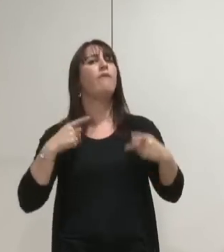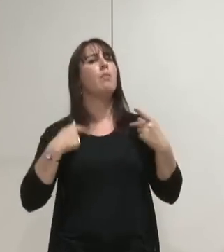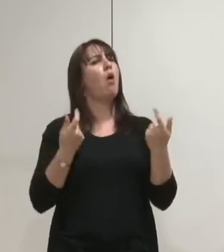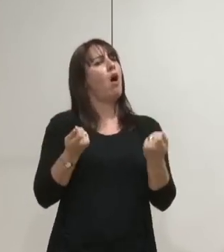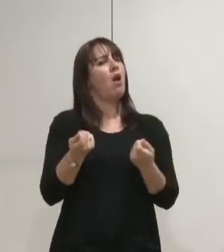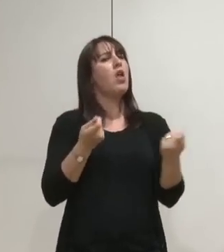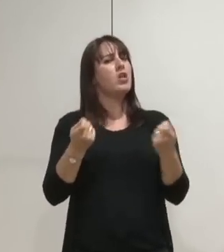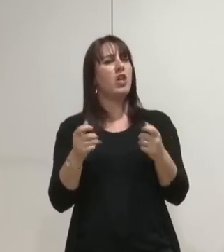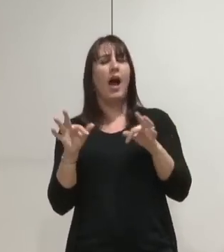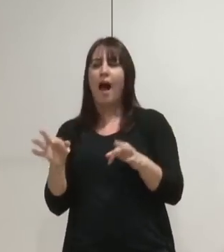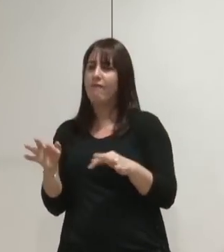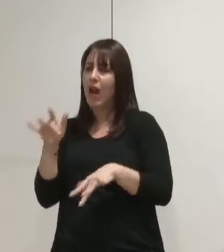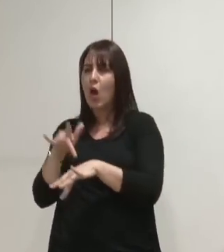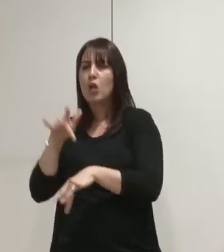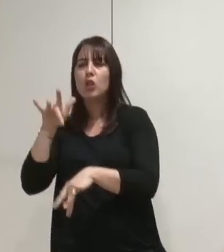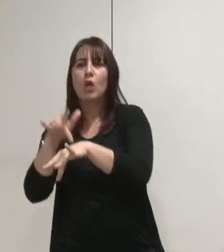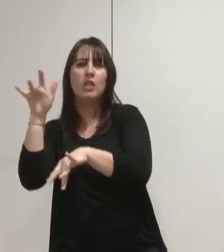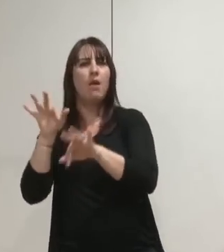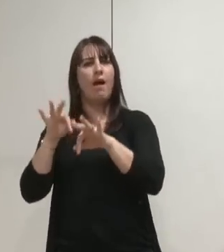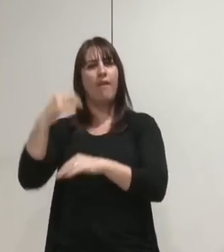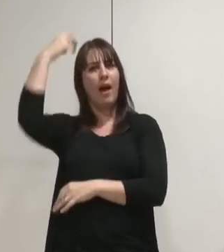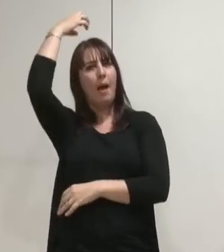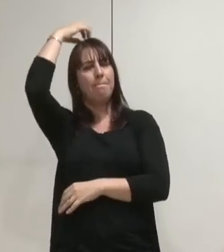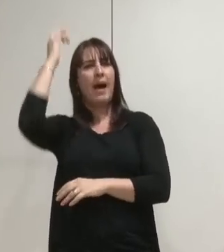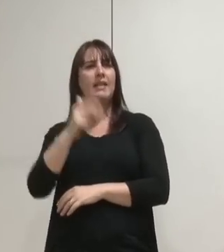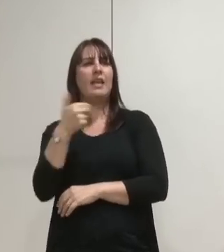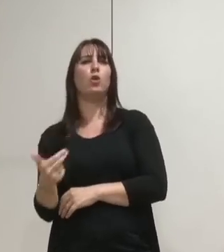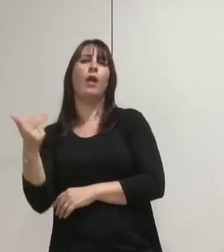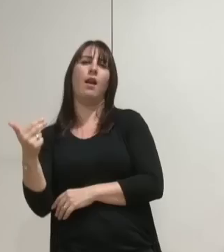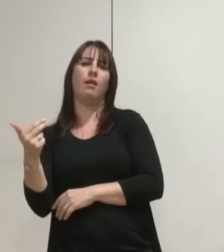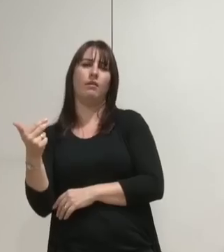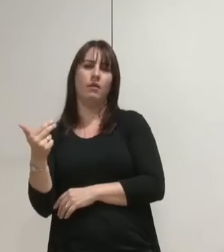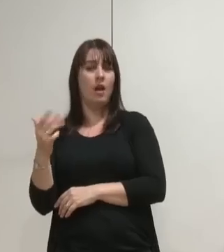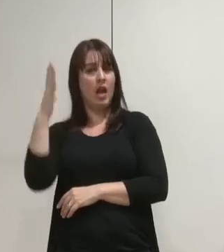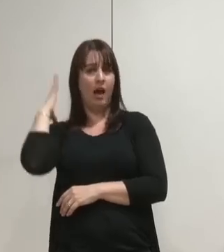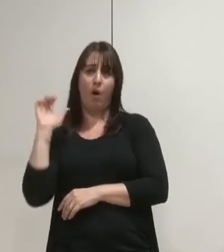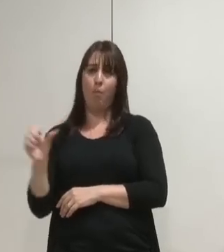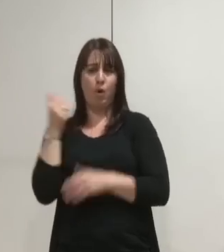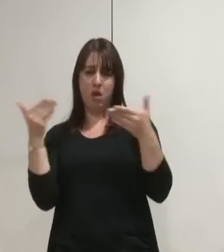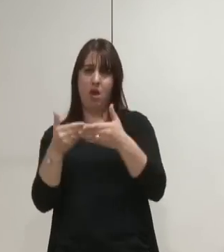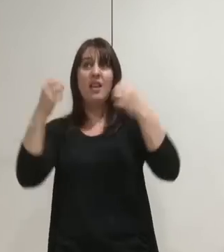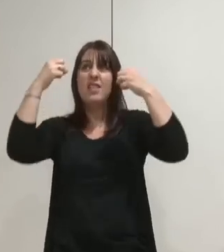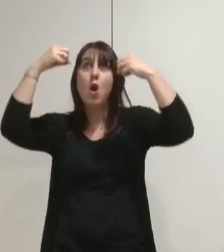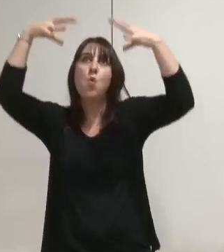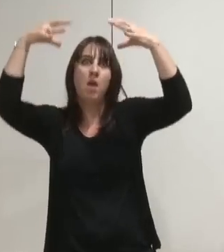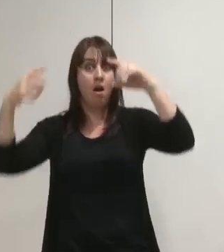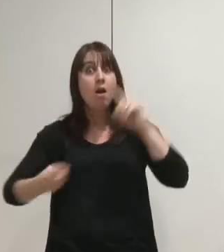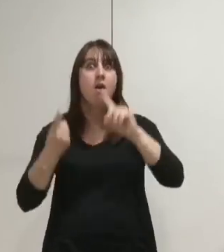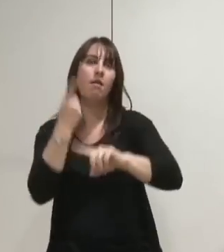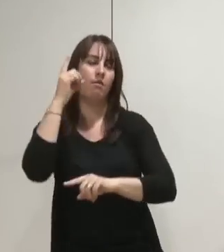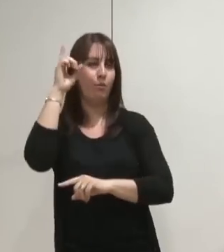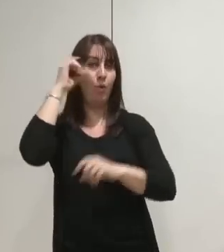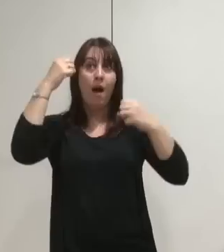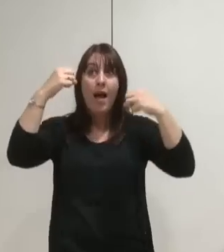la gestion des points sensible de la Marine nationale et la première des choses dont on s'occupait c'était l'éclairage parce que quand il y a de